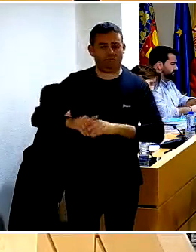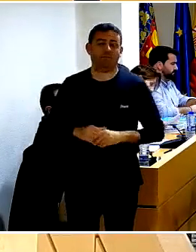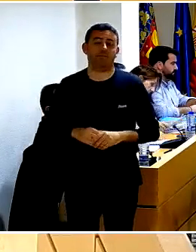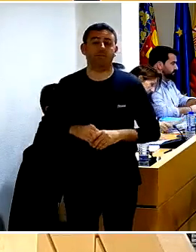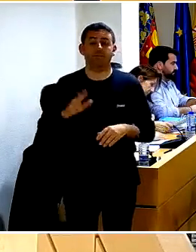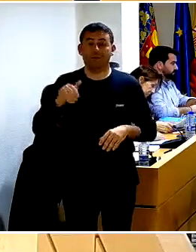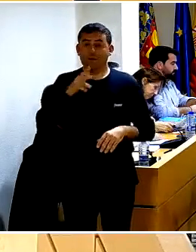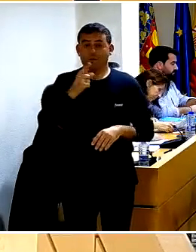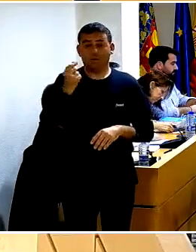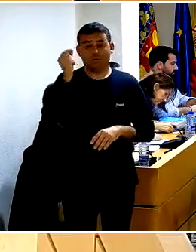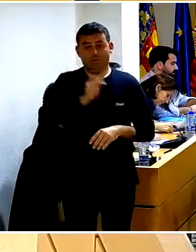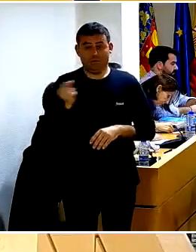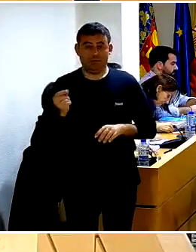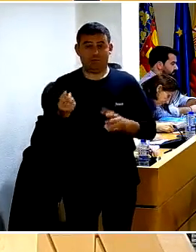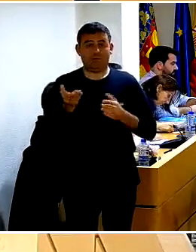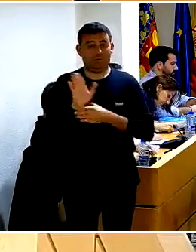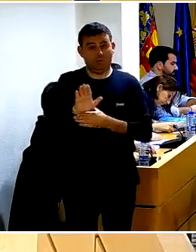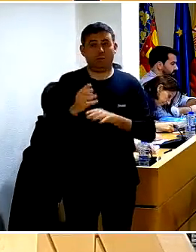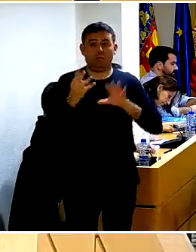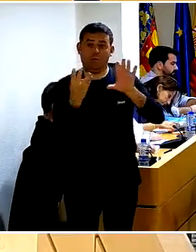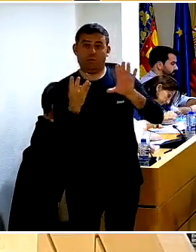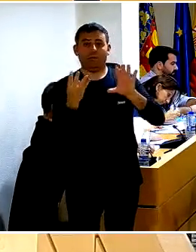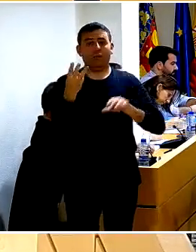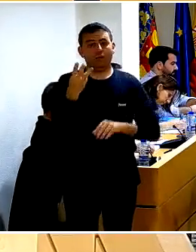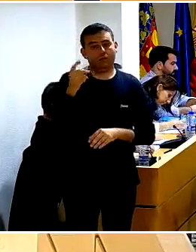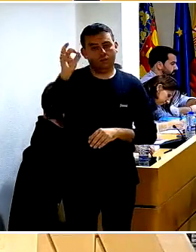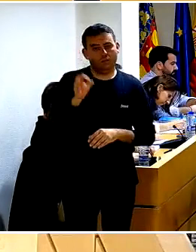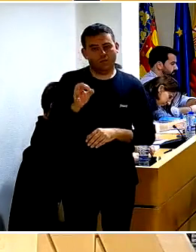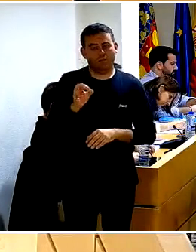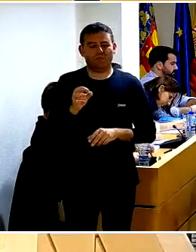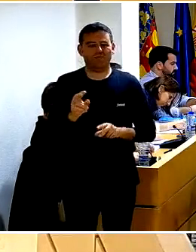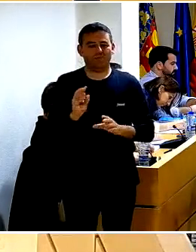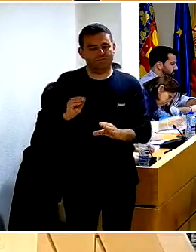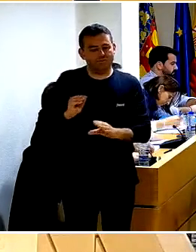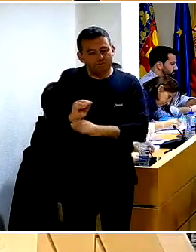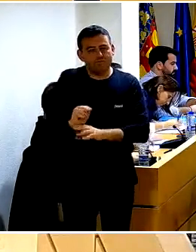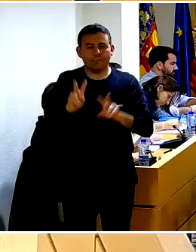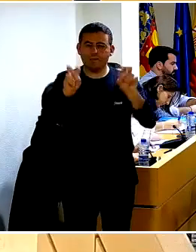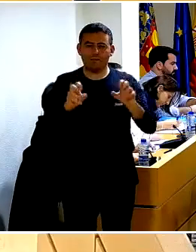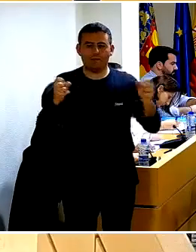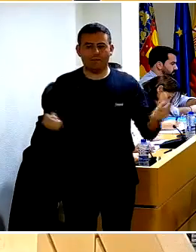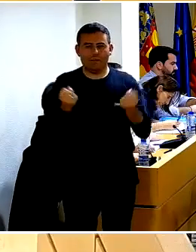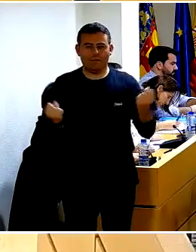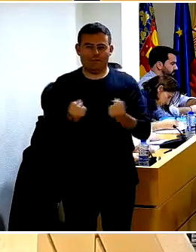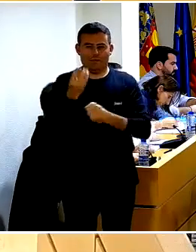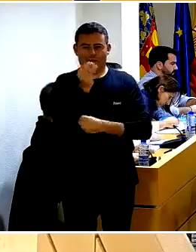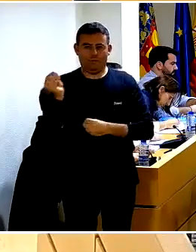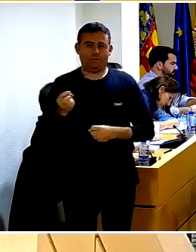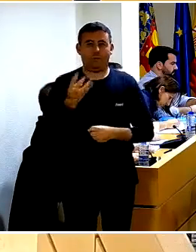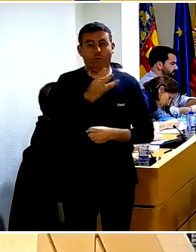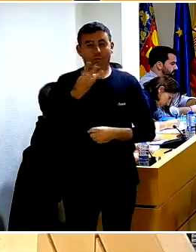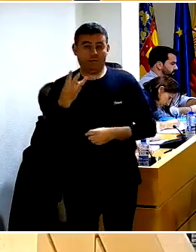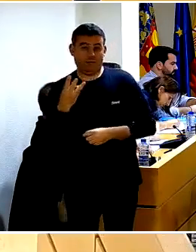presentem, l'augment del 93% en activitats de joventut, un increment del 47% en